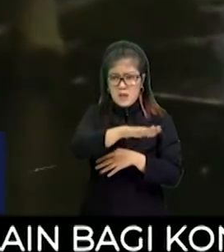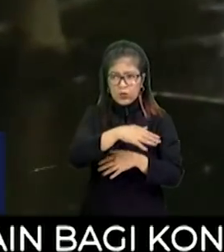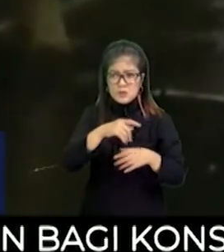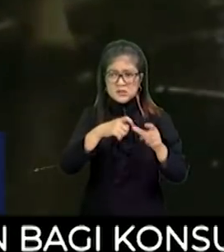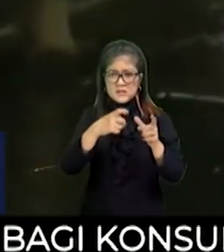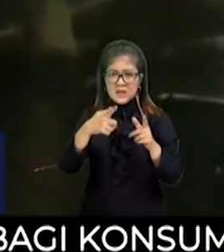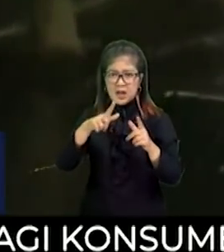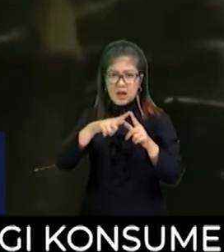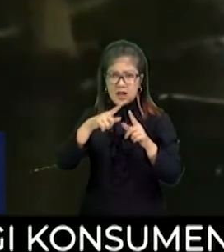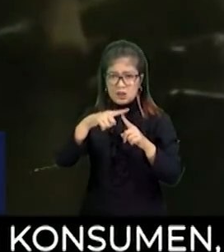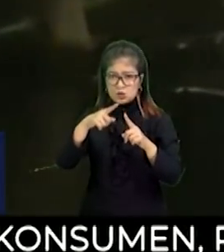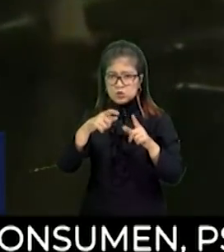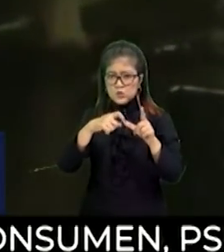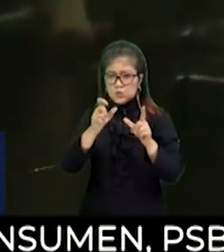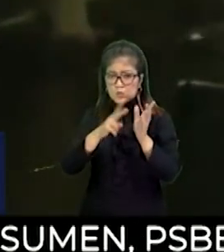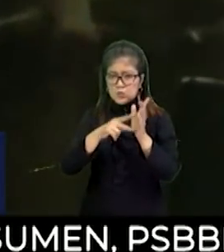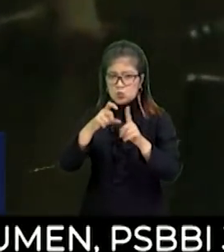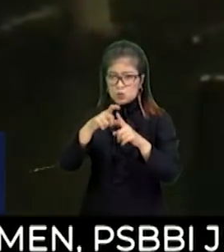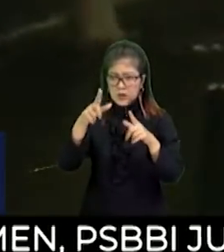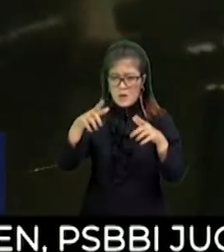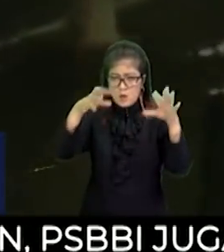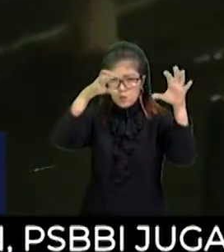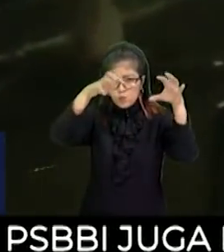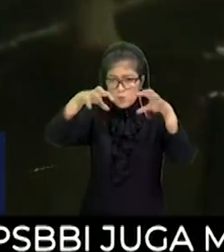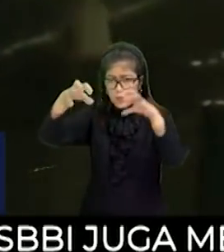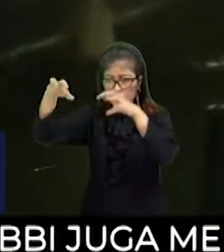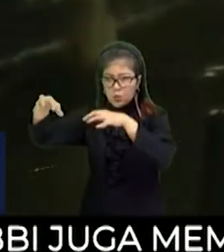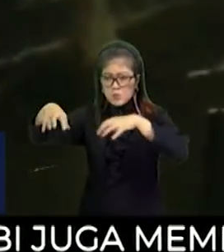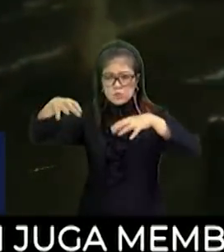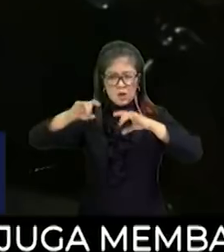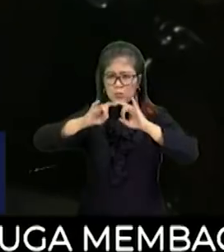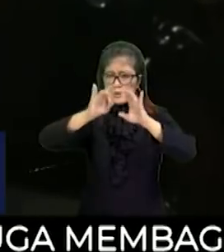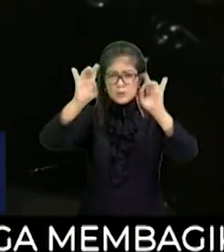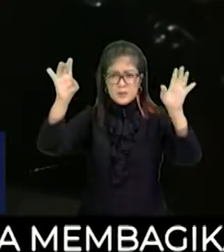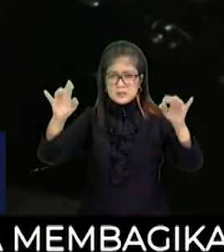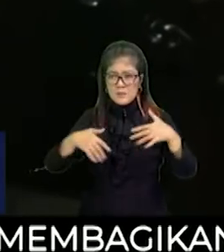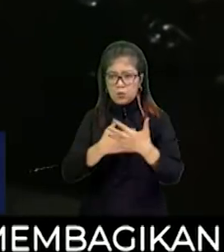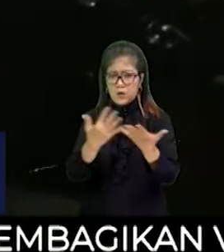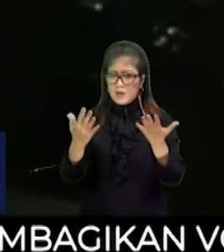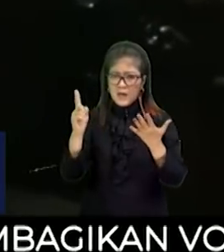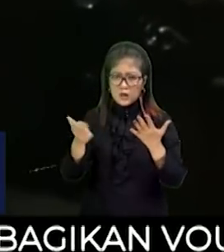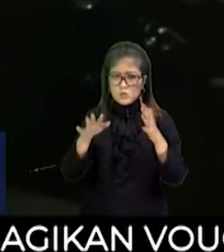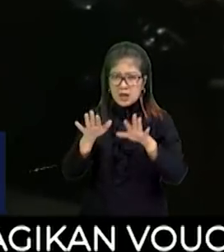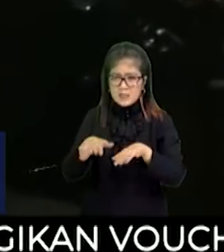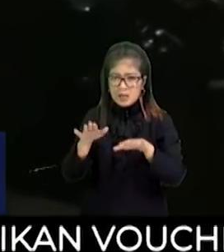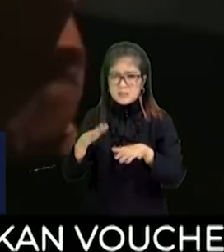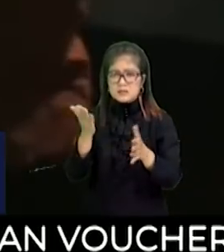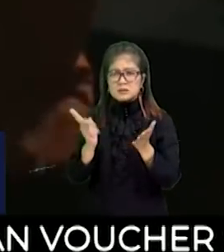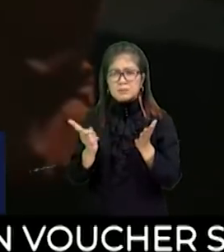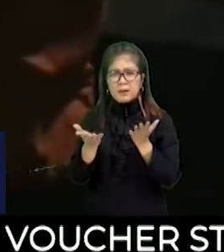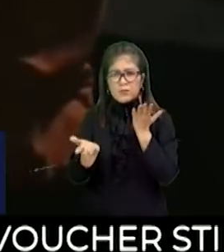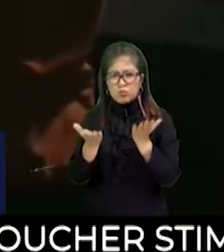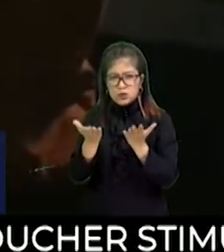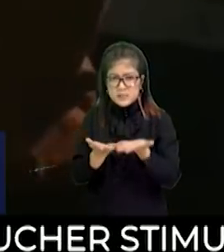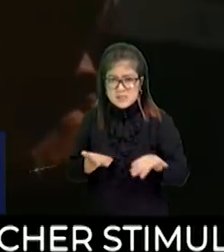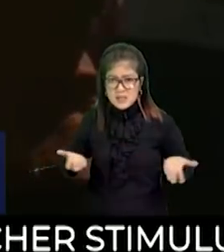hujan deras dan disertai angin kencang. Warga diminta untuk lebih waspada karena kondisi ini diprediksi akan terjadi hingga awal